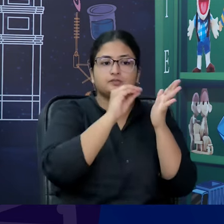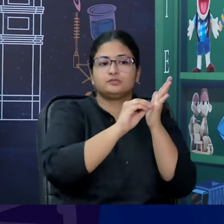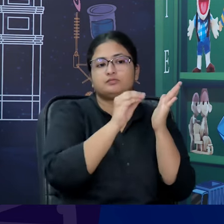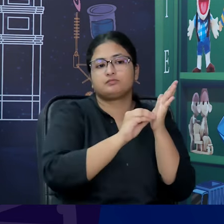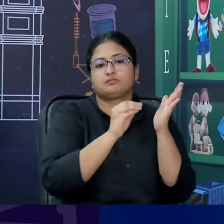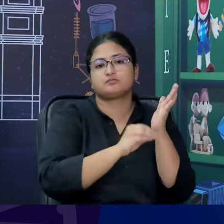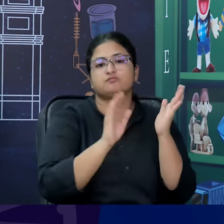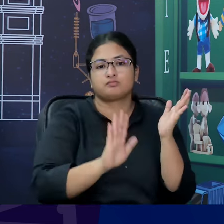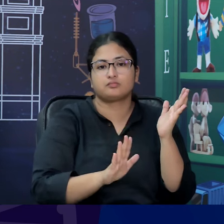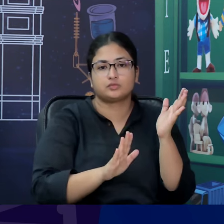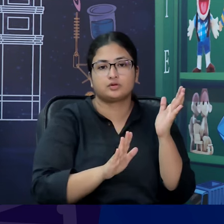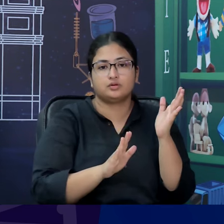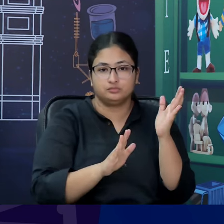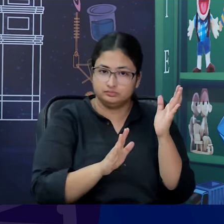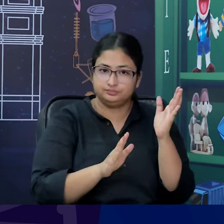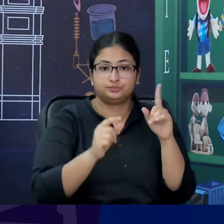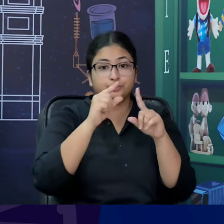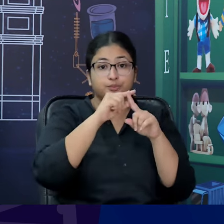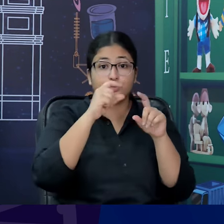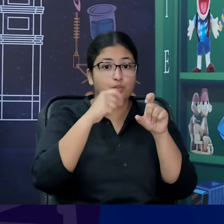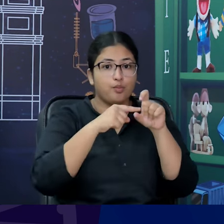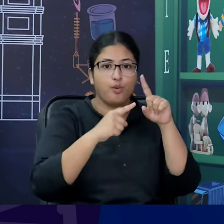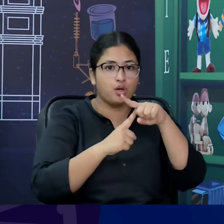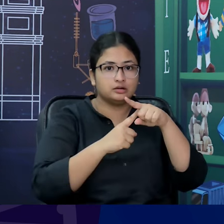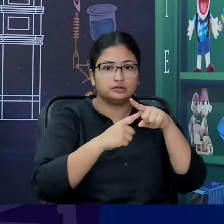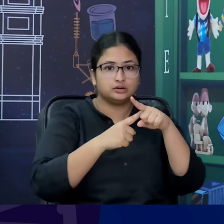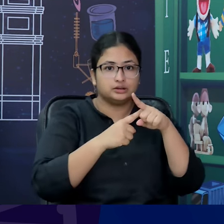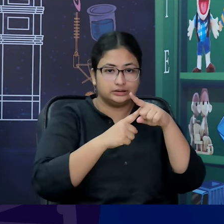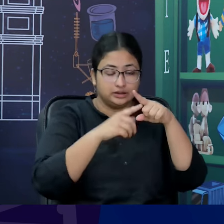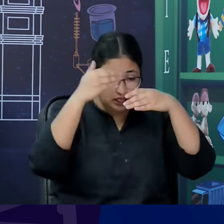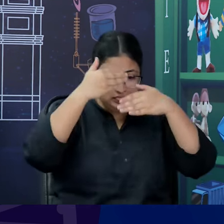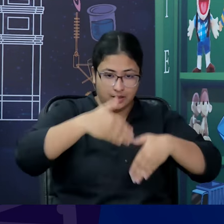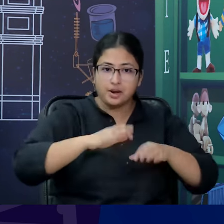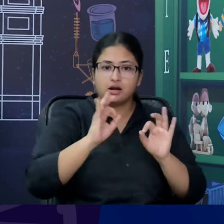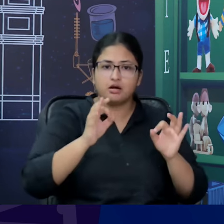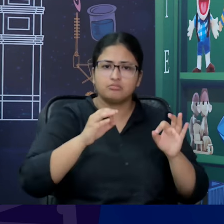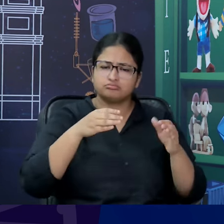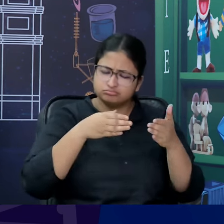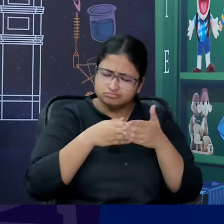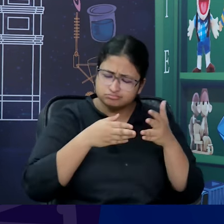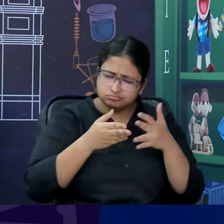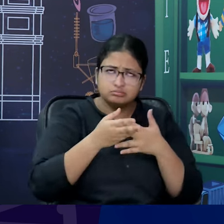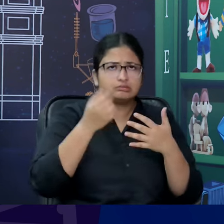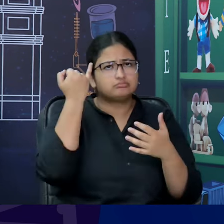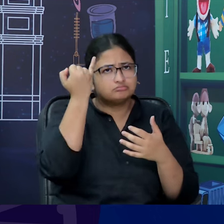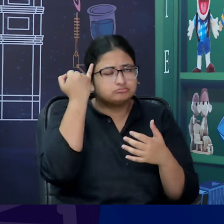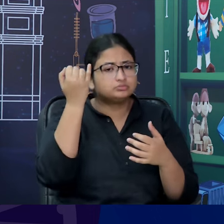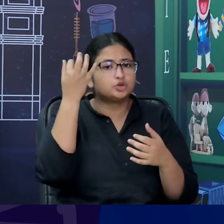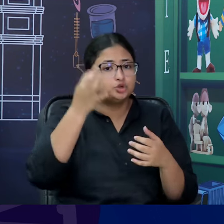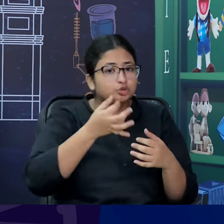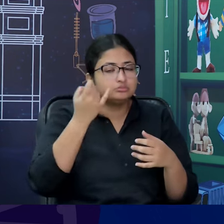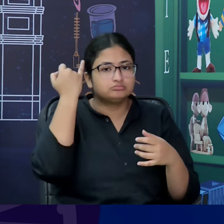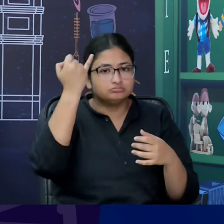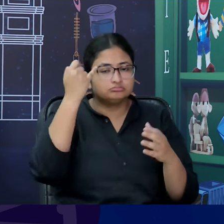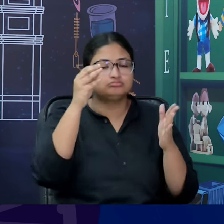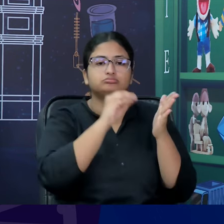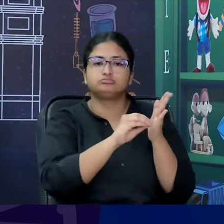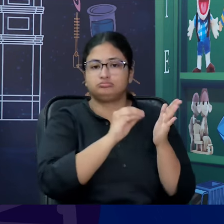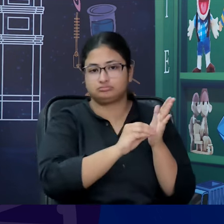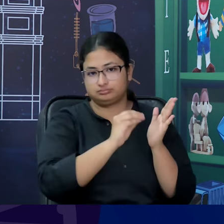पड़े कभी भी बंधन में नहीं पड़ता आप भी व्याख्या के लिए बंधन में ना पड़े और भी उदाहरणों के साथ अपने उत्तर को सुंदर बनाए